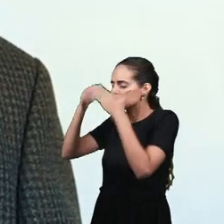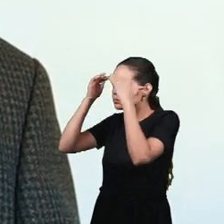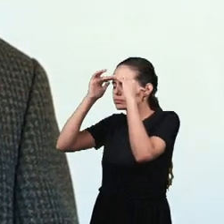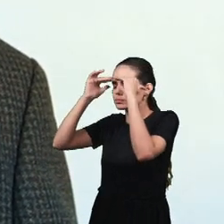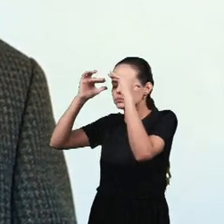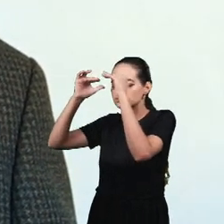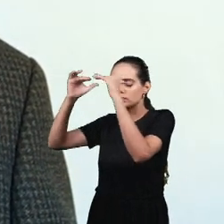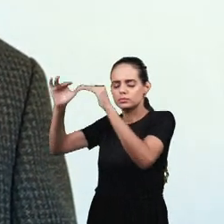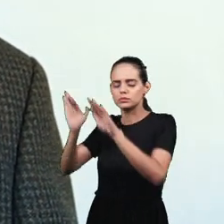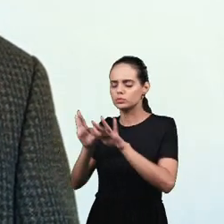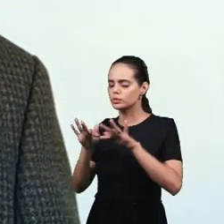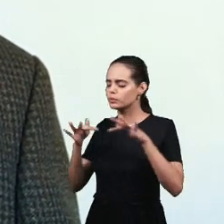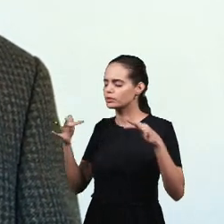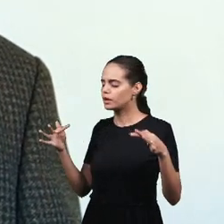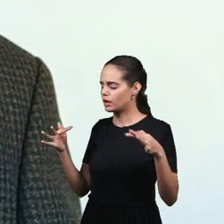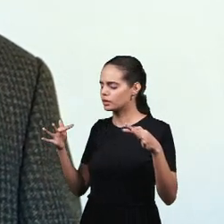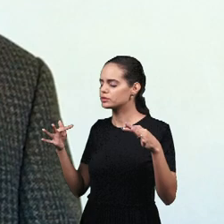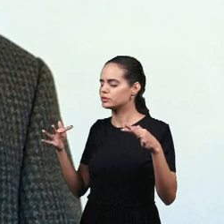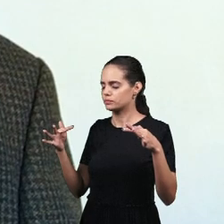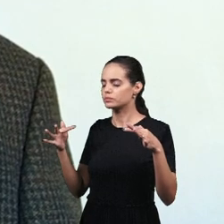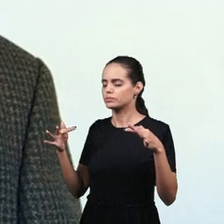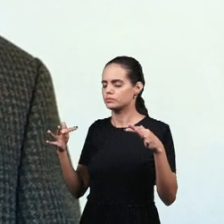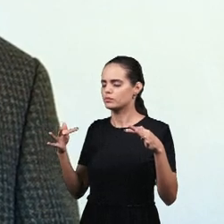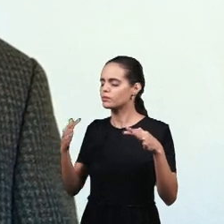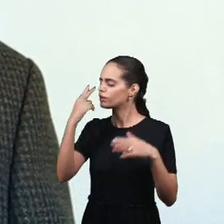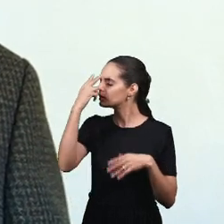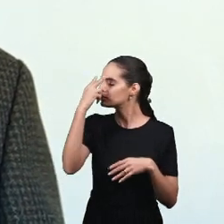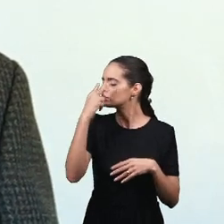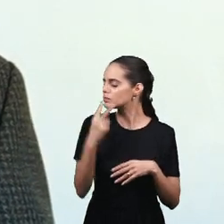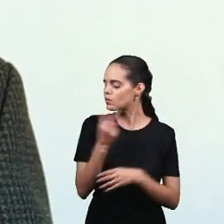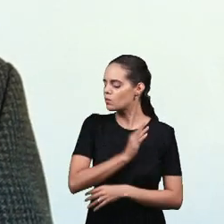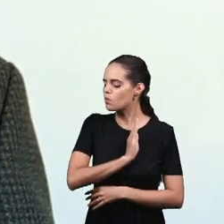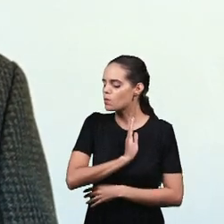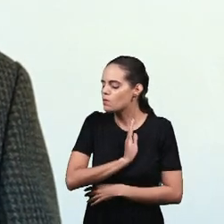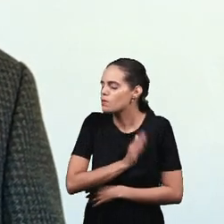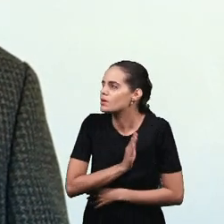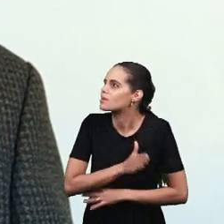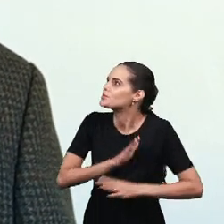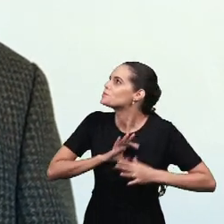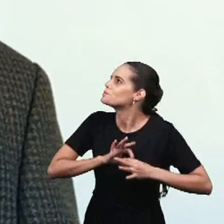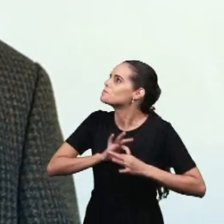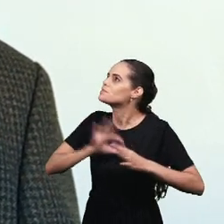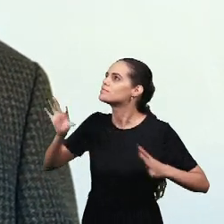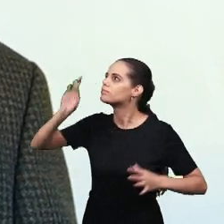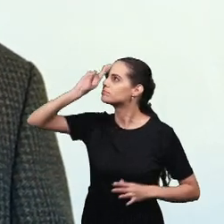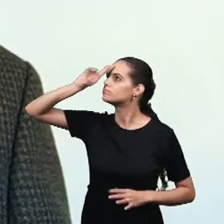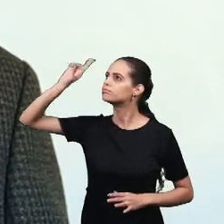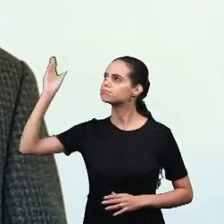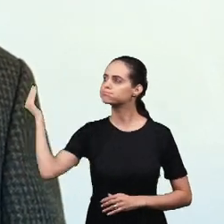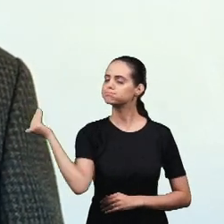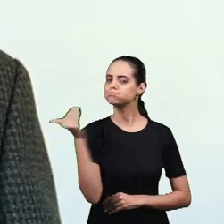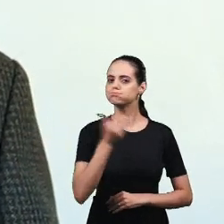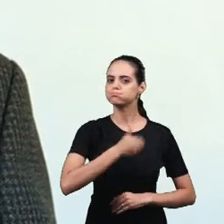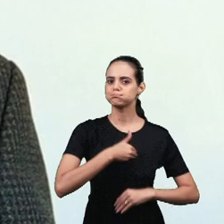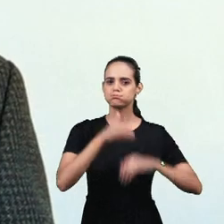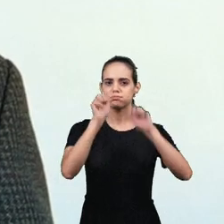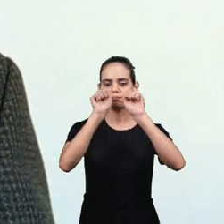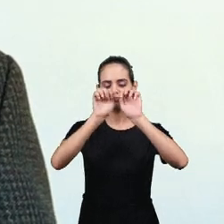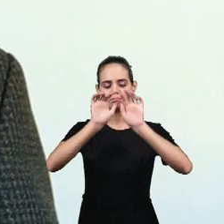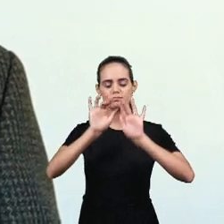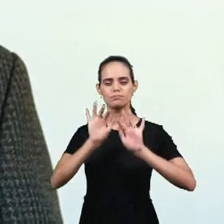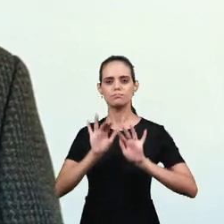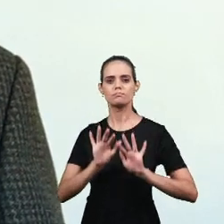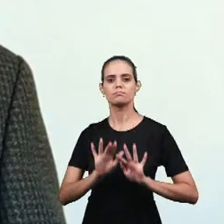yeux fermés et le cœur ouvert pour recevoir la bénédiction du Seigneur. Seigneur, bénis aussi tes servantes